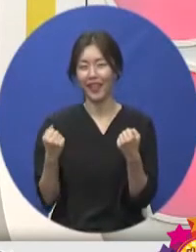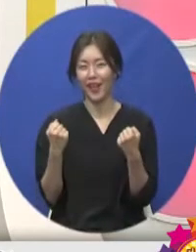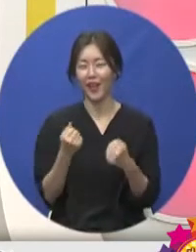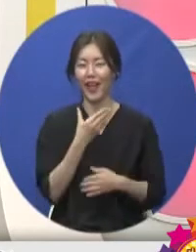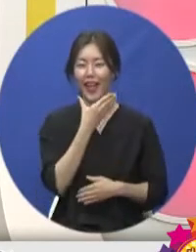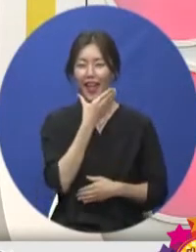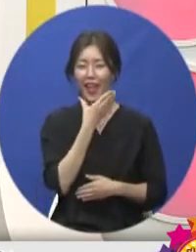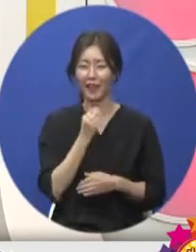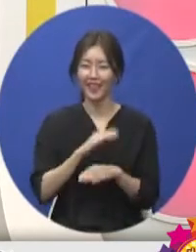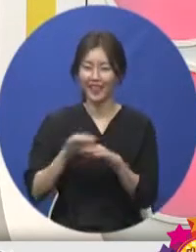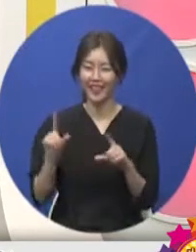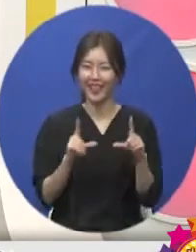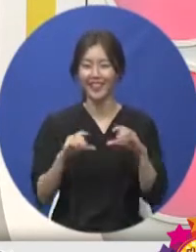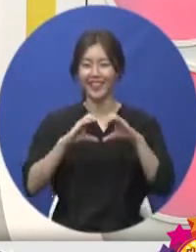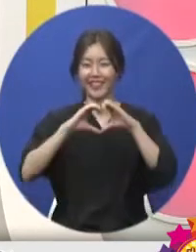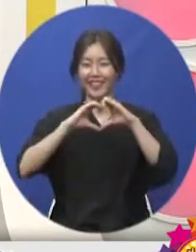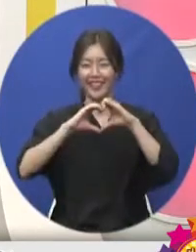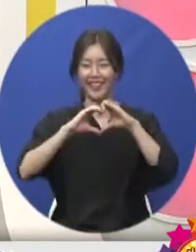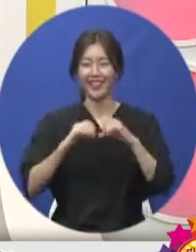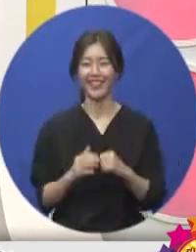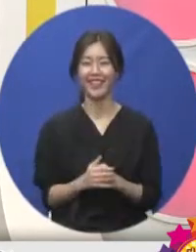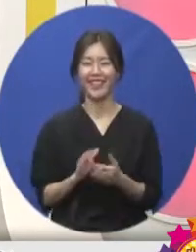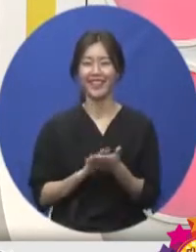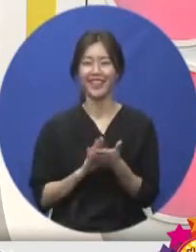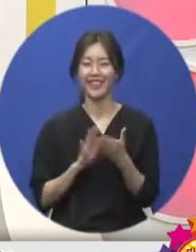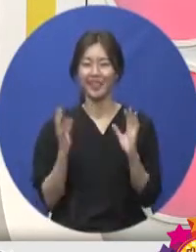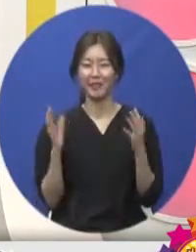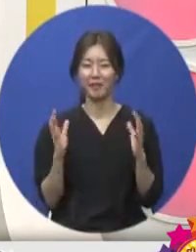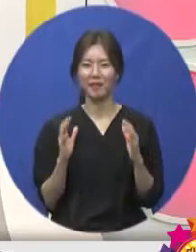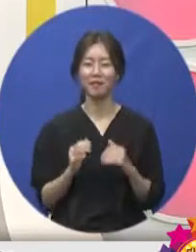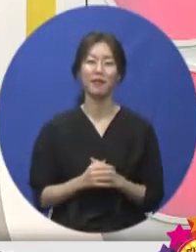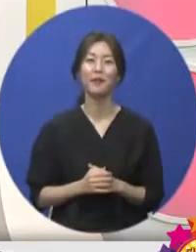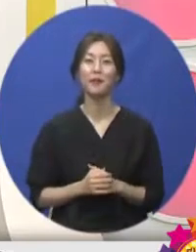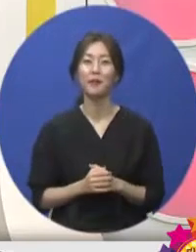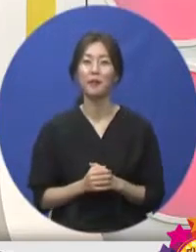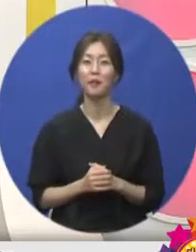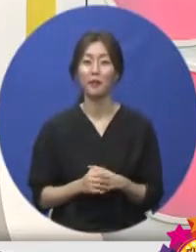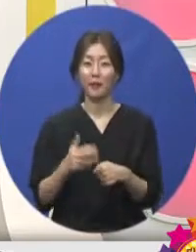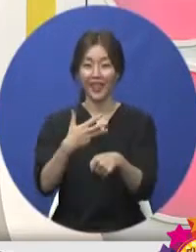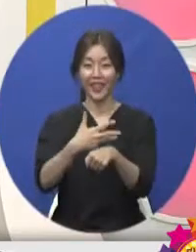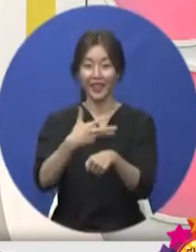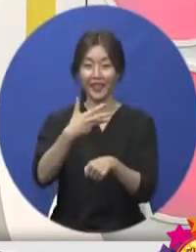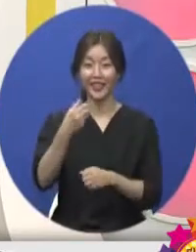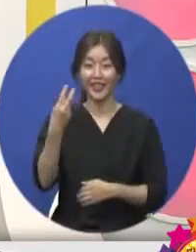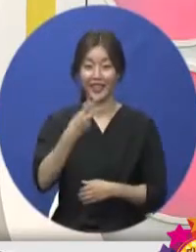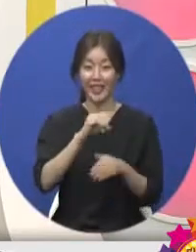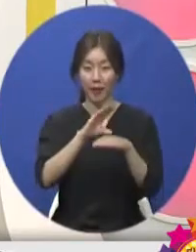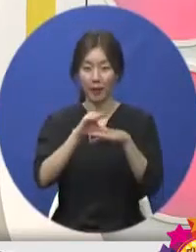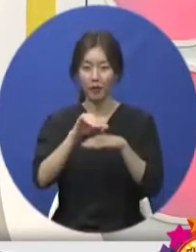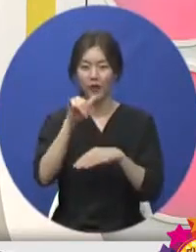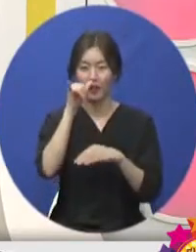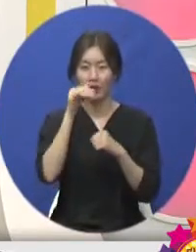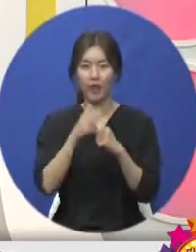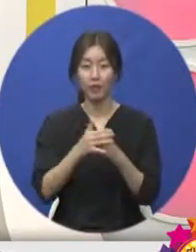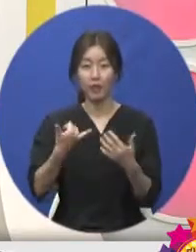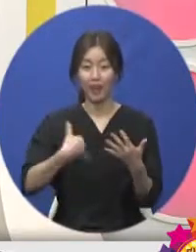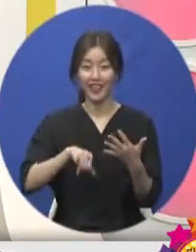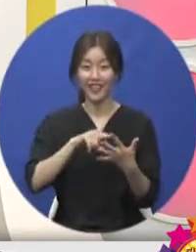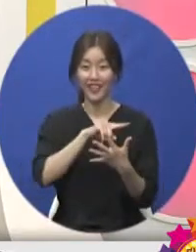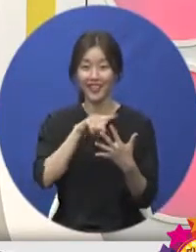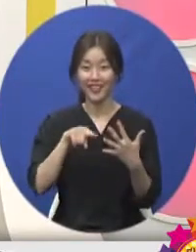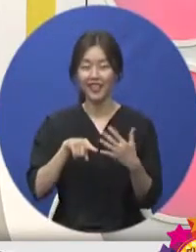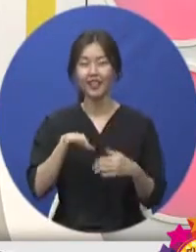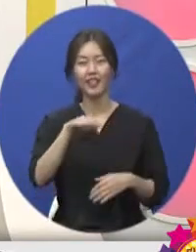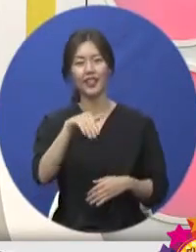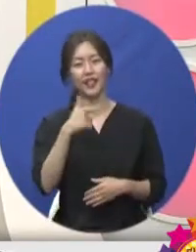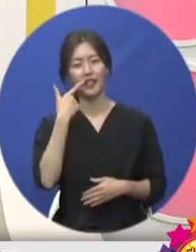삽시다. 사랑합니다. 아~ 박수. 예. 예, 8시에 재방송합니다. 자녀분들께도 그 아빠